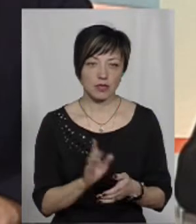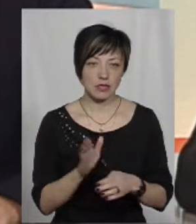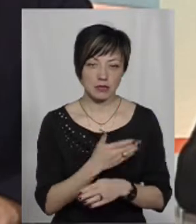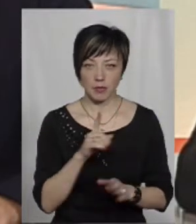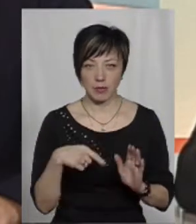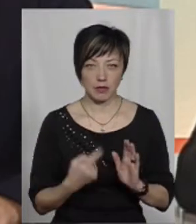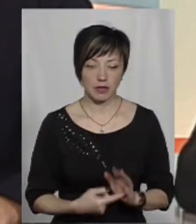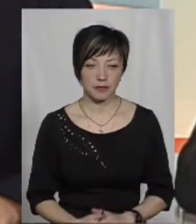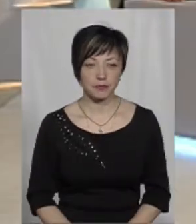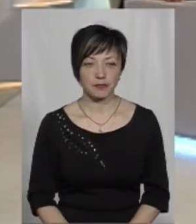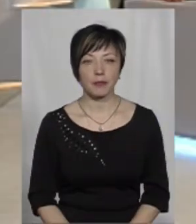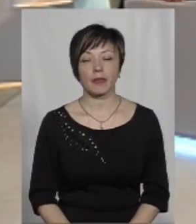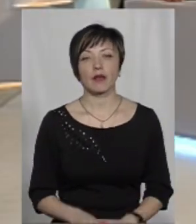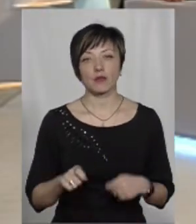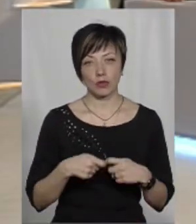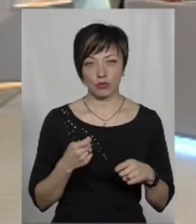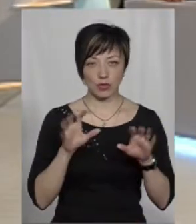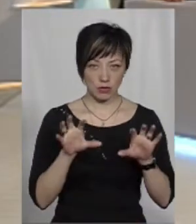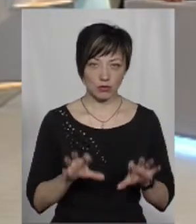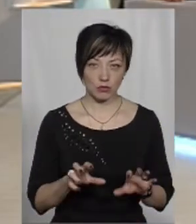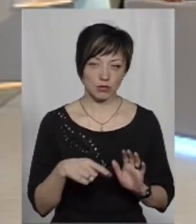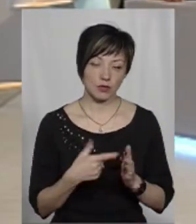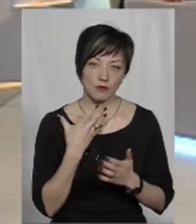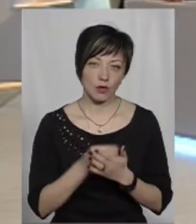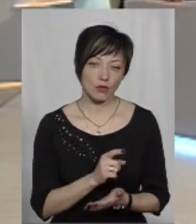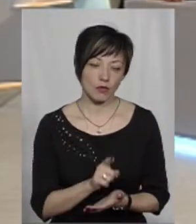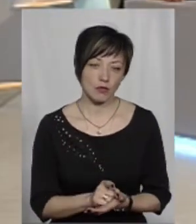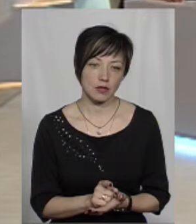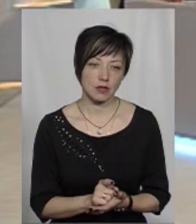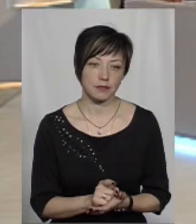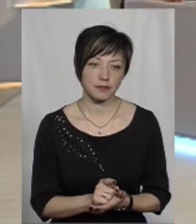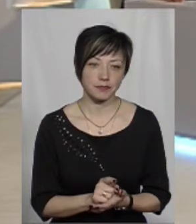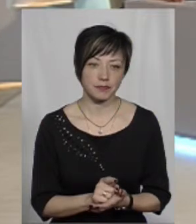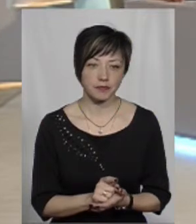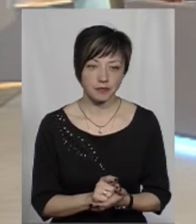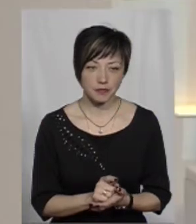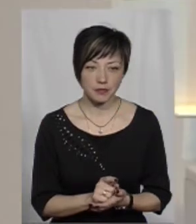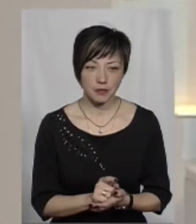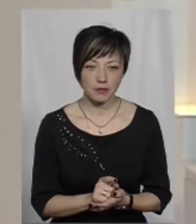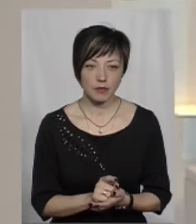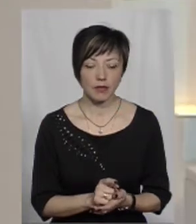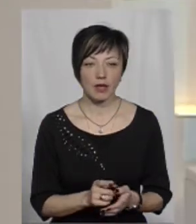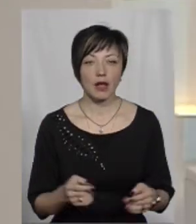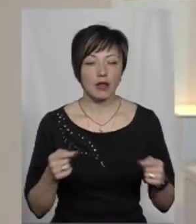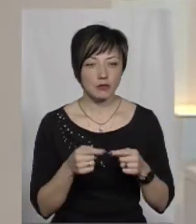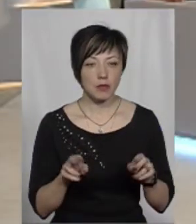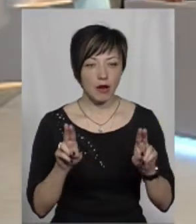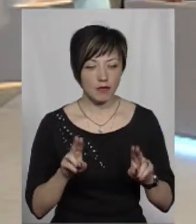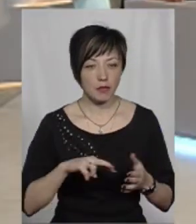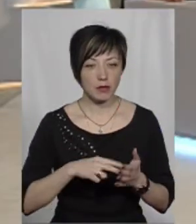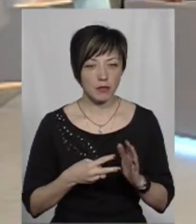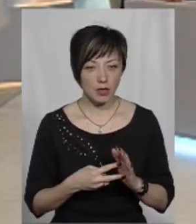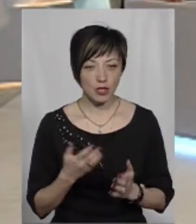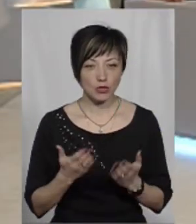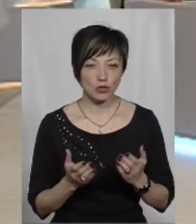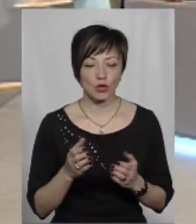ці питання. Тобто він порушує свої обов'язки, разом з тим, не виконує свої обов'язки. Разом з тим правилами